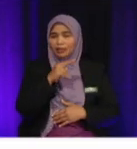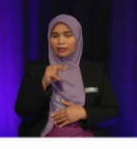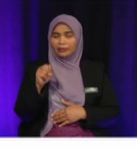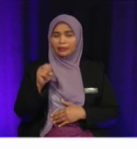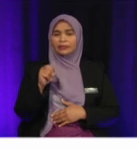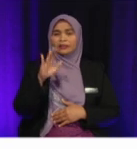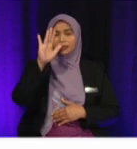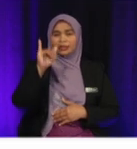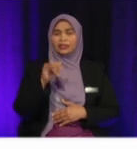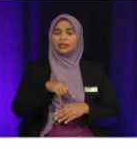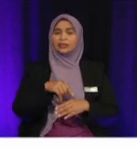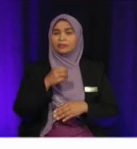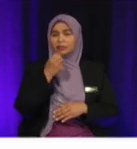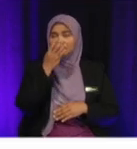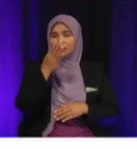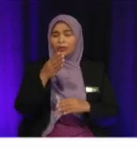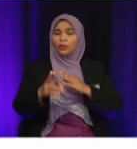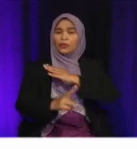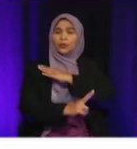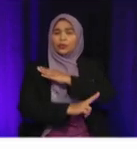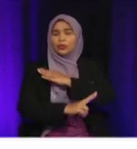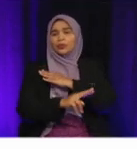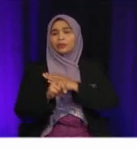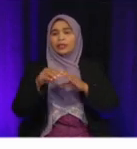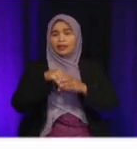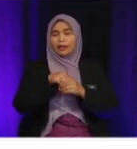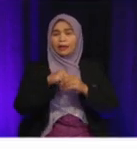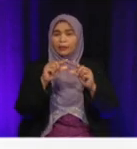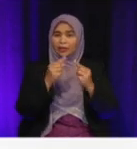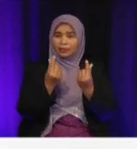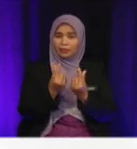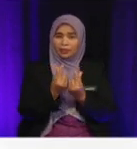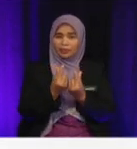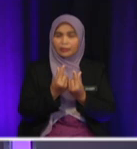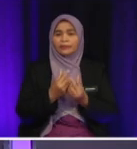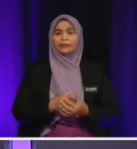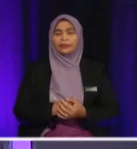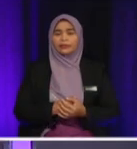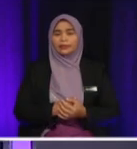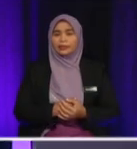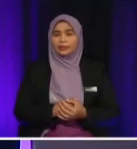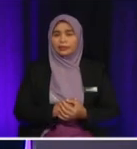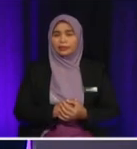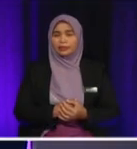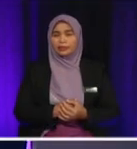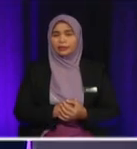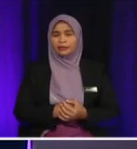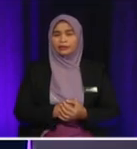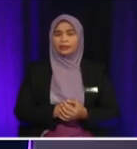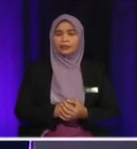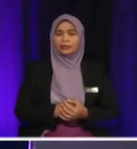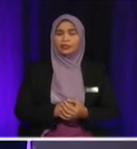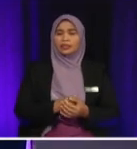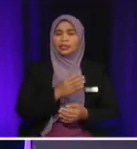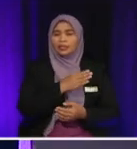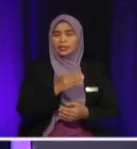kesalahan yang dinyatakan hukumannya di dalam Al-Quran. Oh ya, di dalam Al-Quran ya. Di dalam